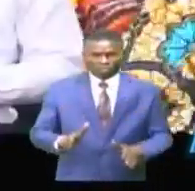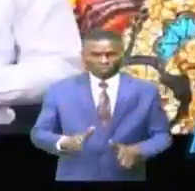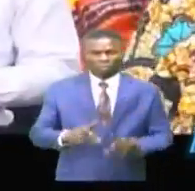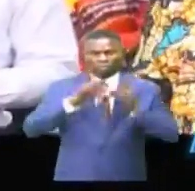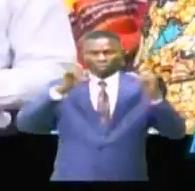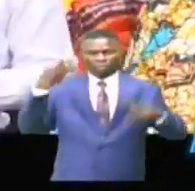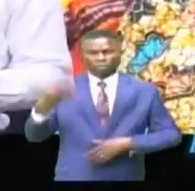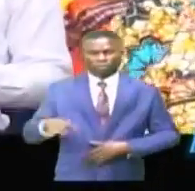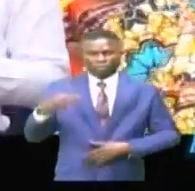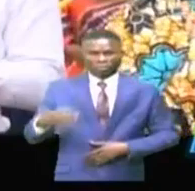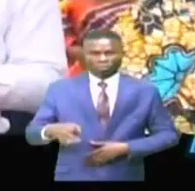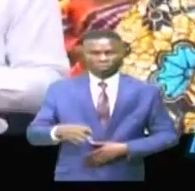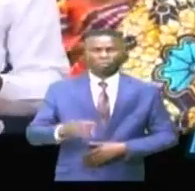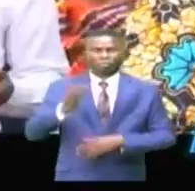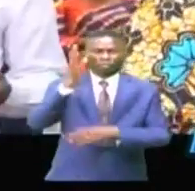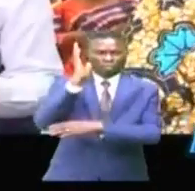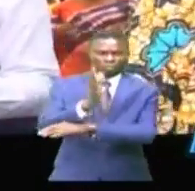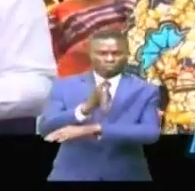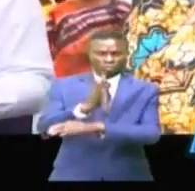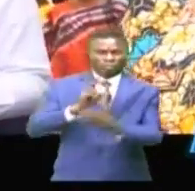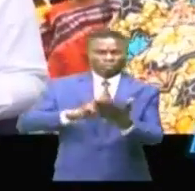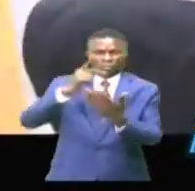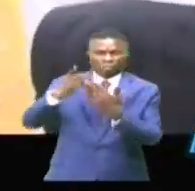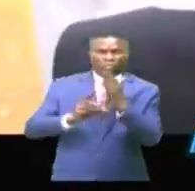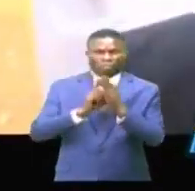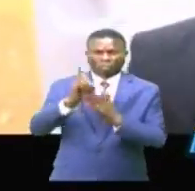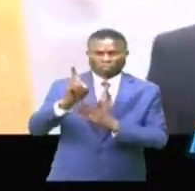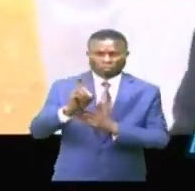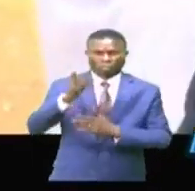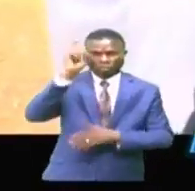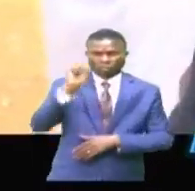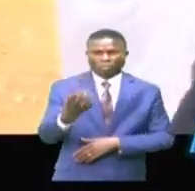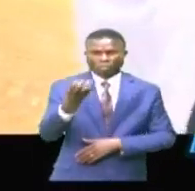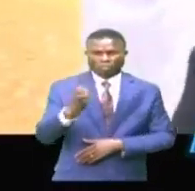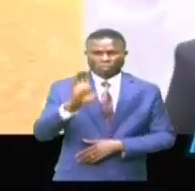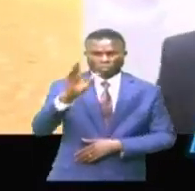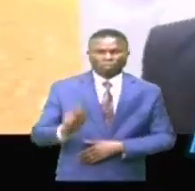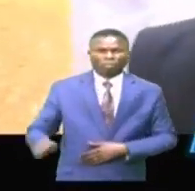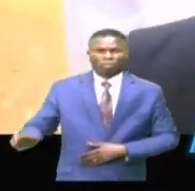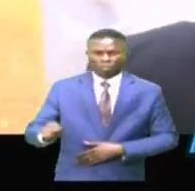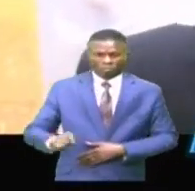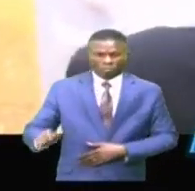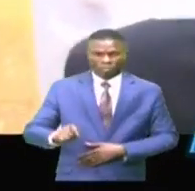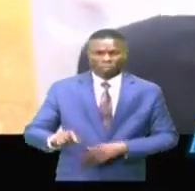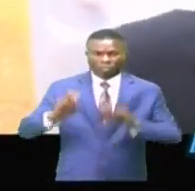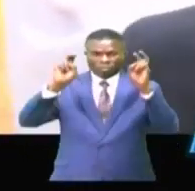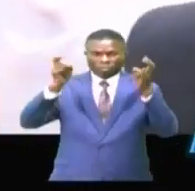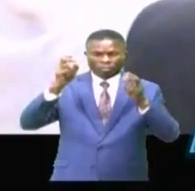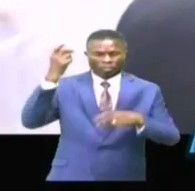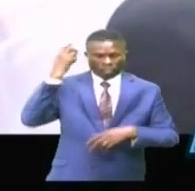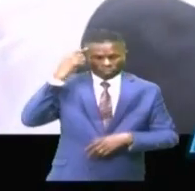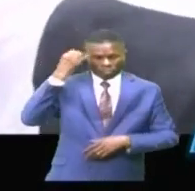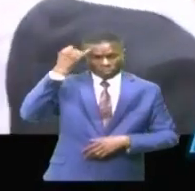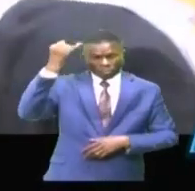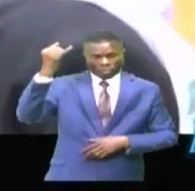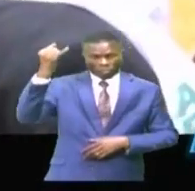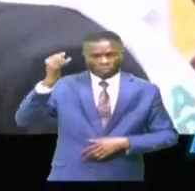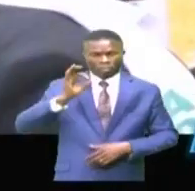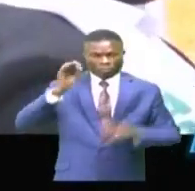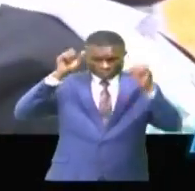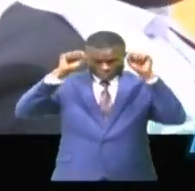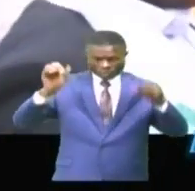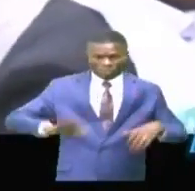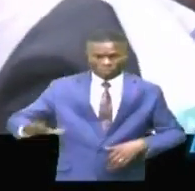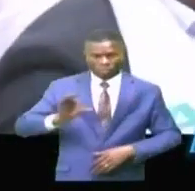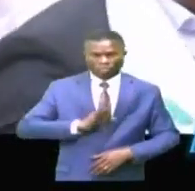francophonie apprécié le programme de développement local de 145 territoire et son initiateur le président de la